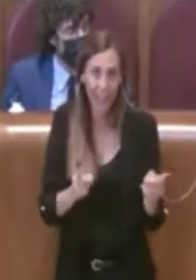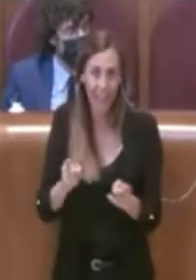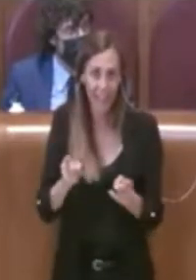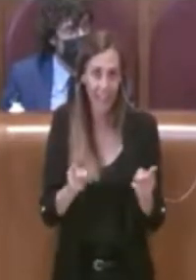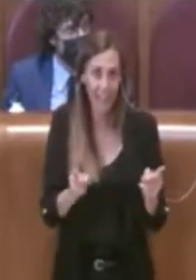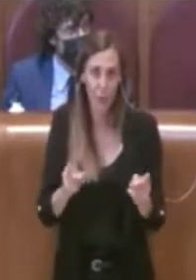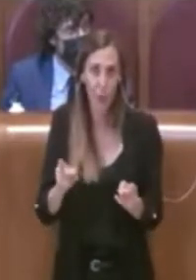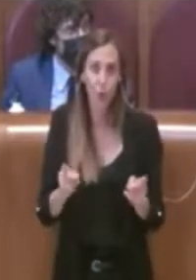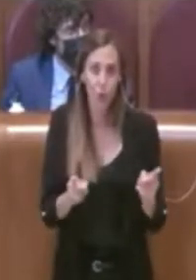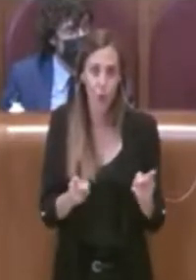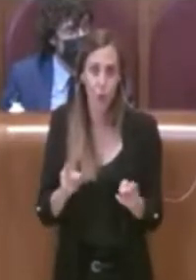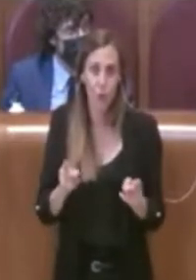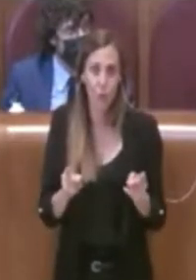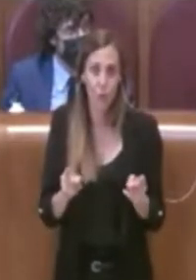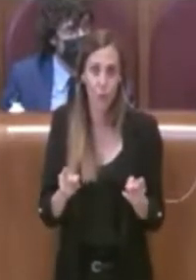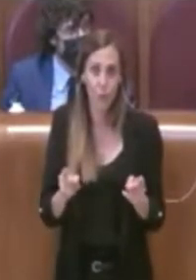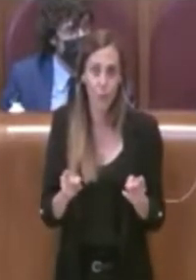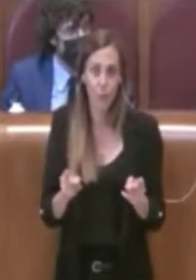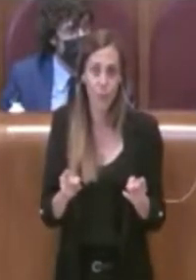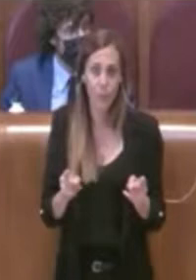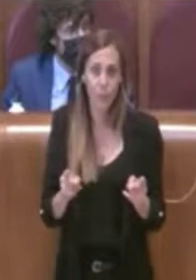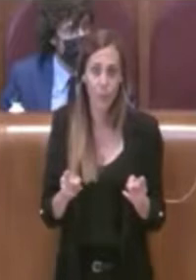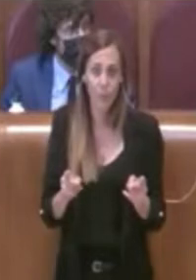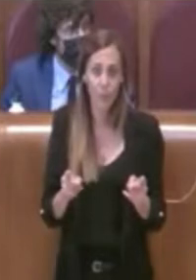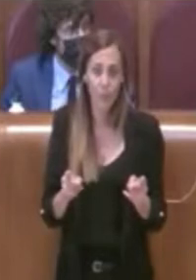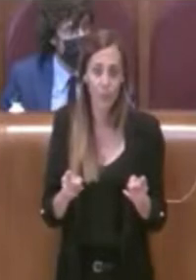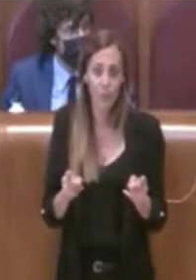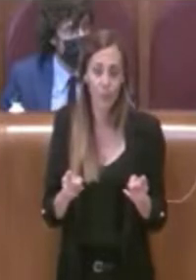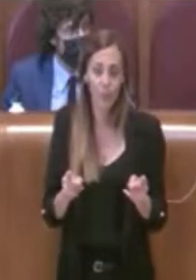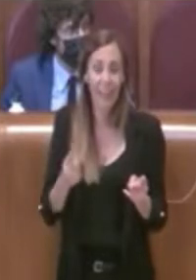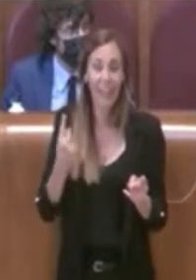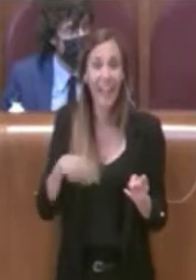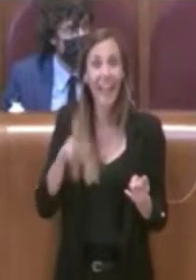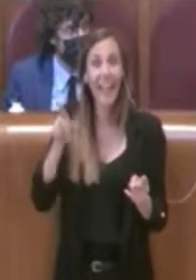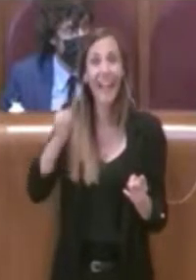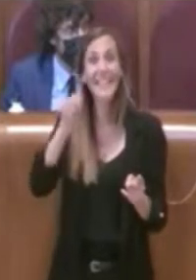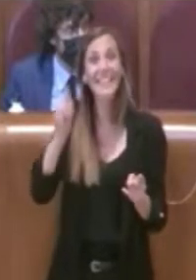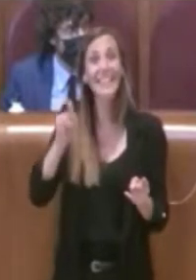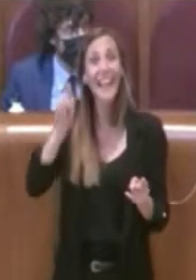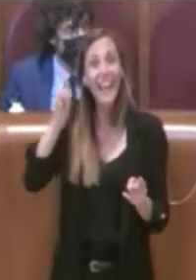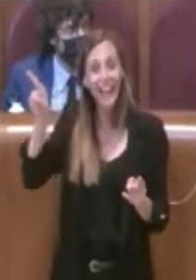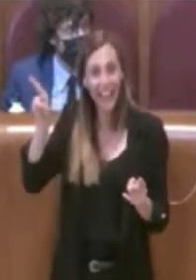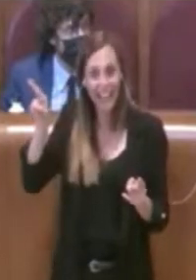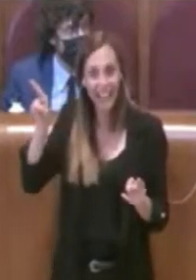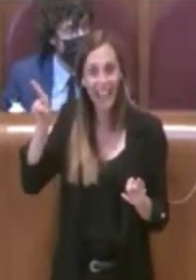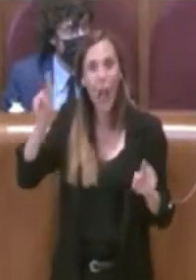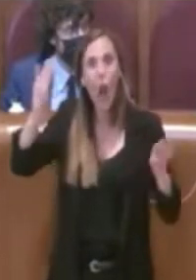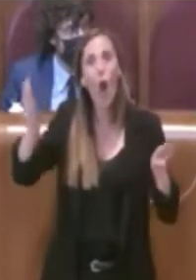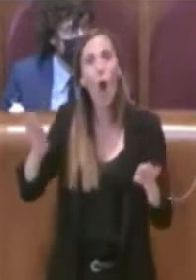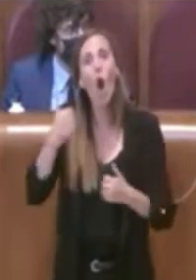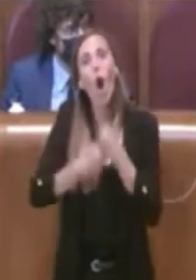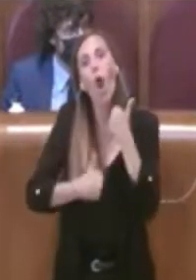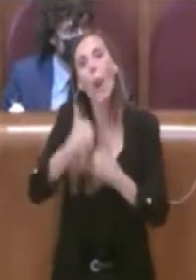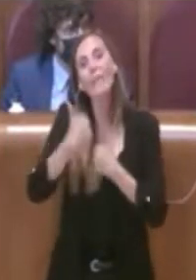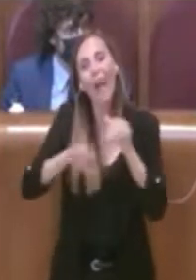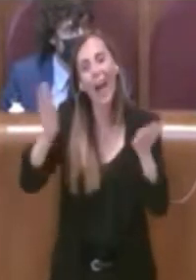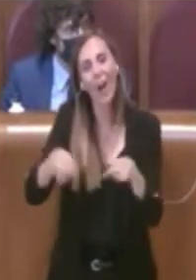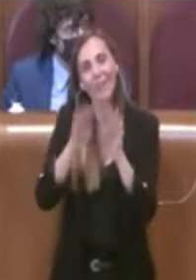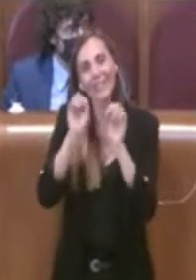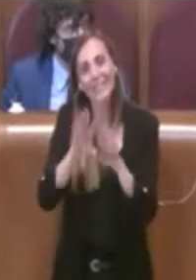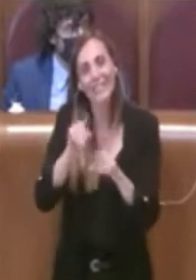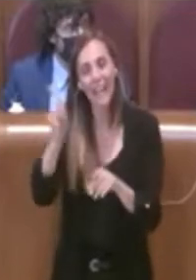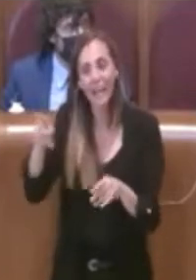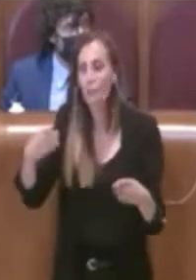e che ci sta la chiusura del zingaretti ha chiuso la discarica di colleferro e ha